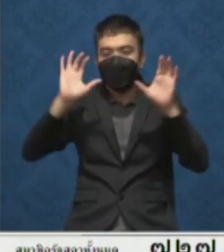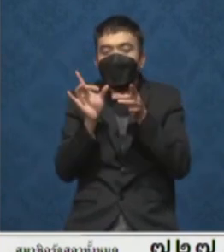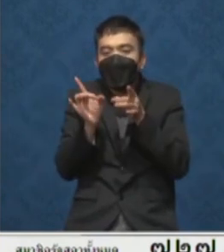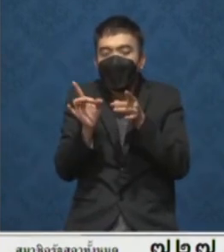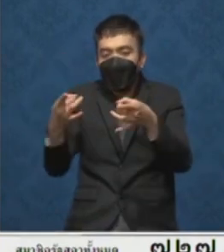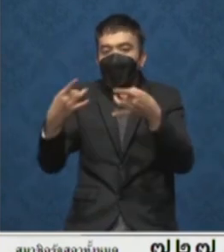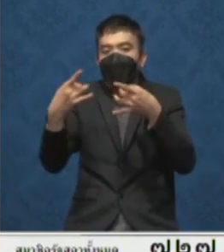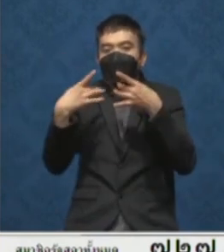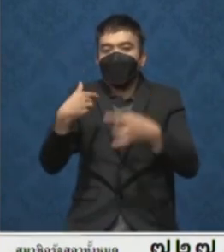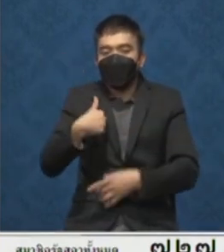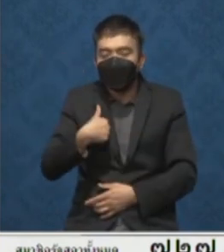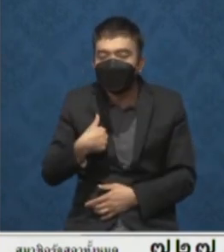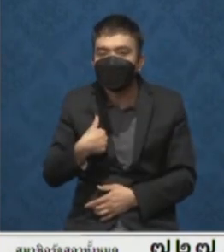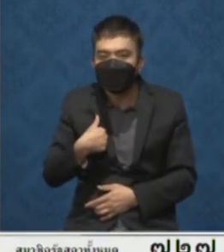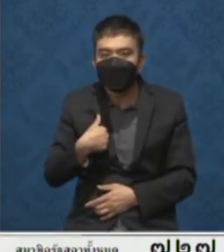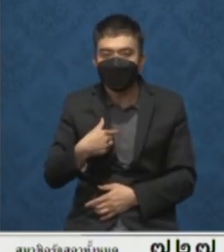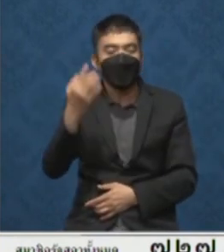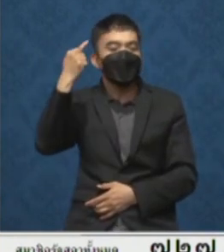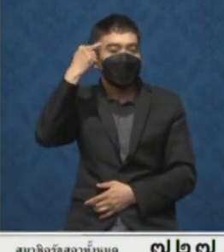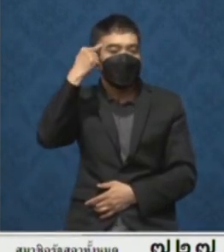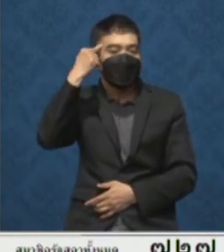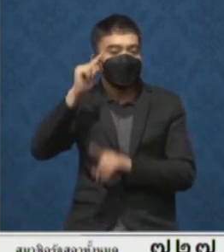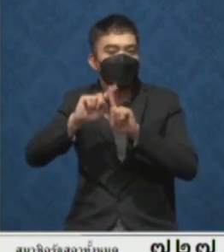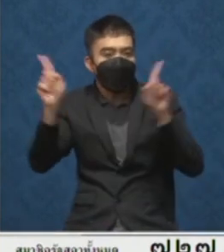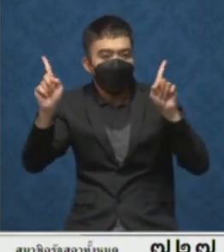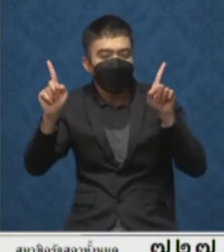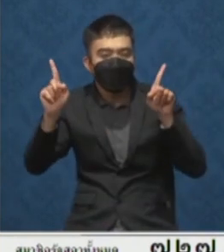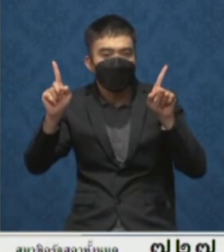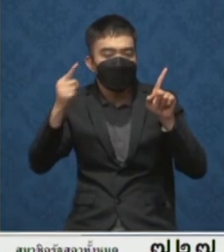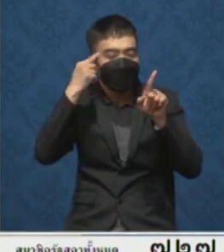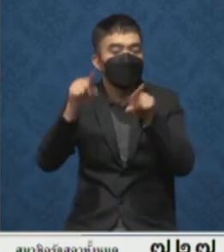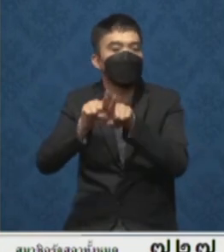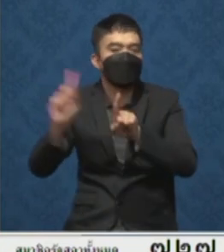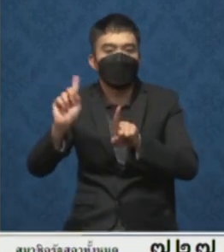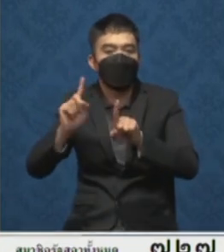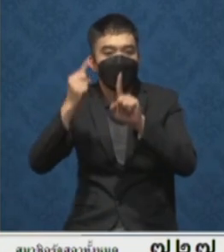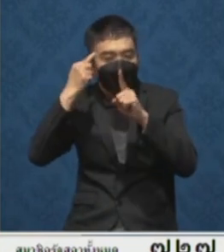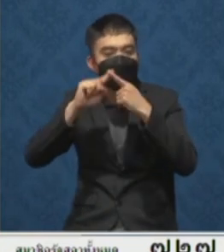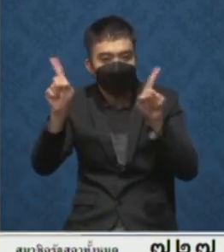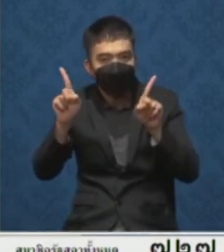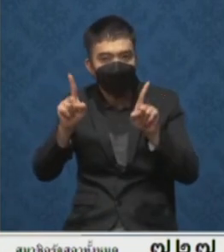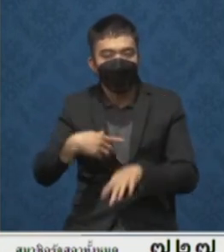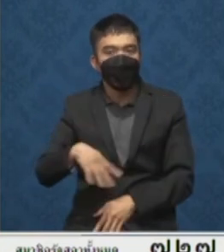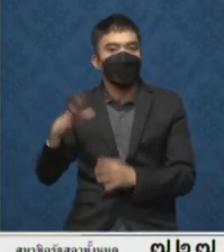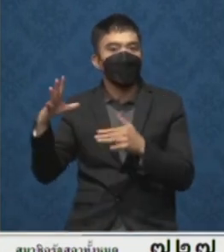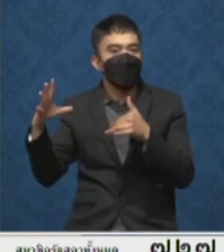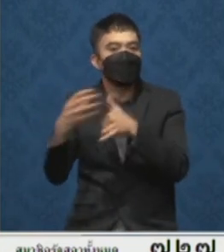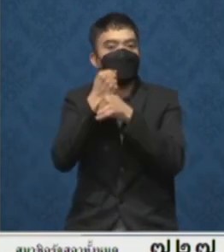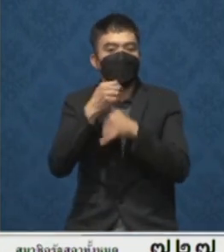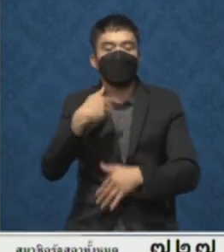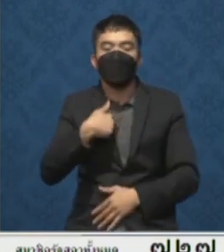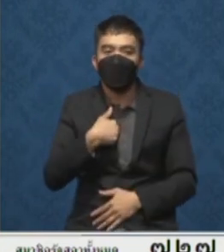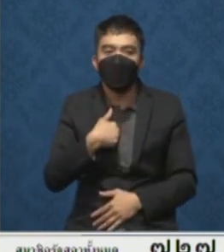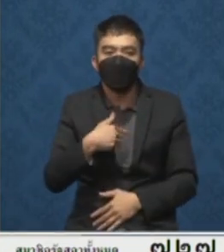พอคิดต่างไปจากผู้มีอำนาจเท่านั้นและถูกจองจำนานนับเดือนและไม่ได้รับสิทธิ์ในการประกันตัวเพียงเพราะให้ความเ